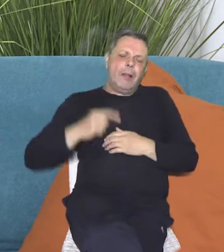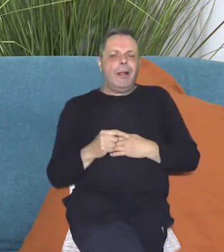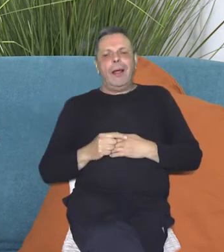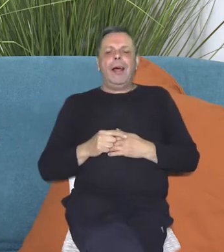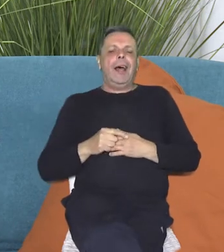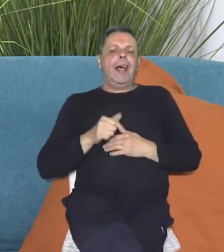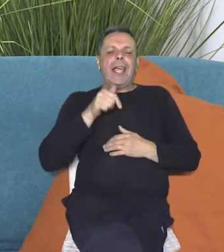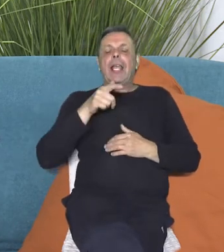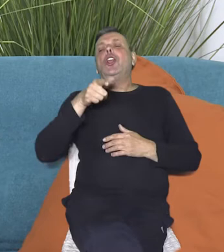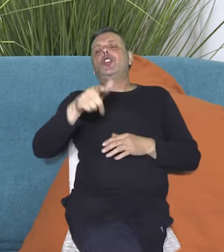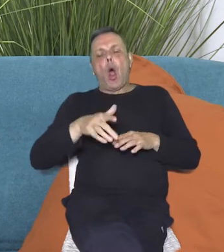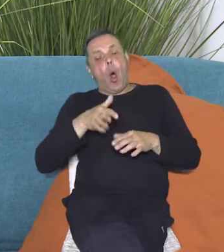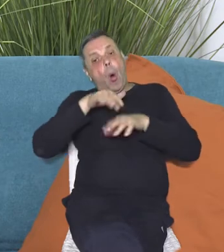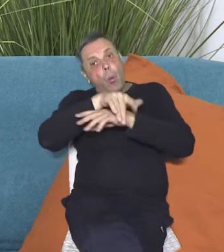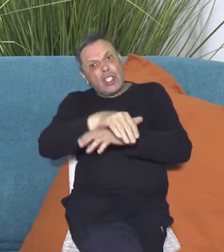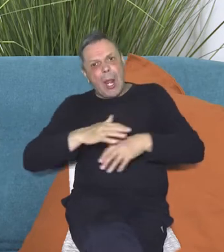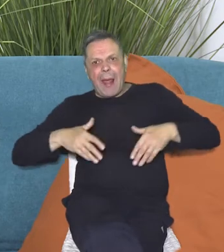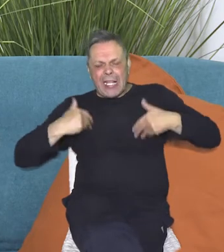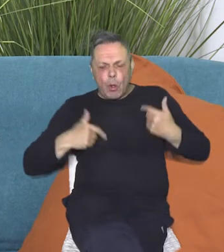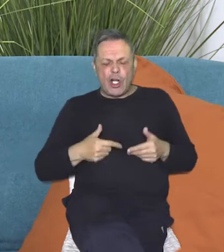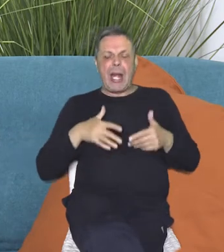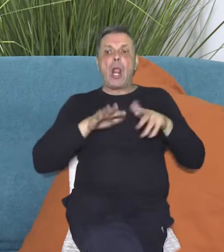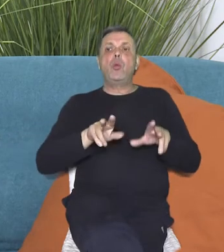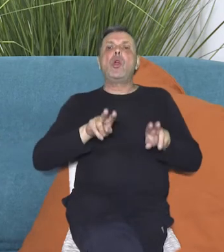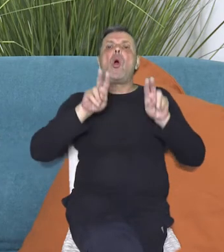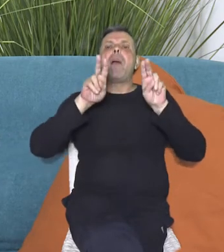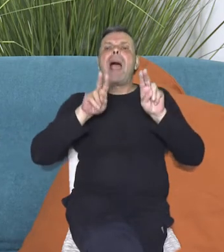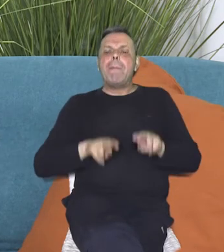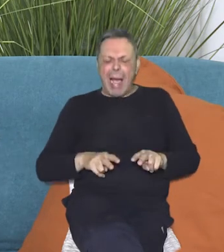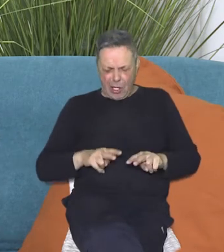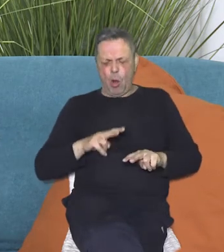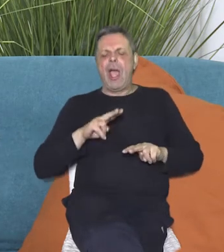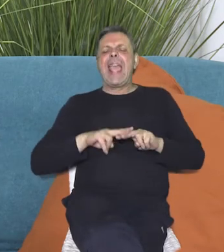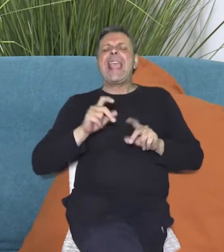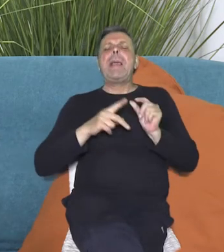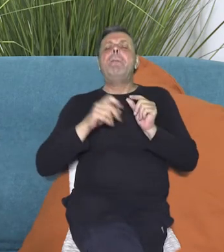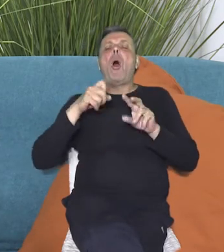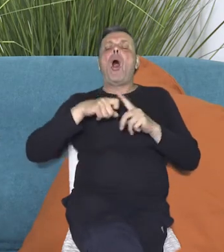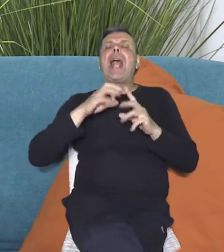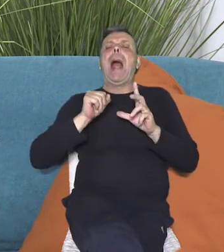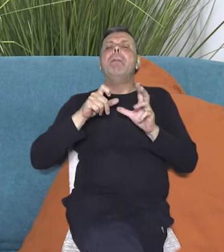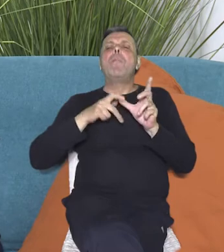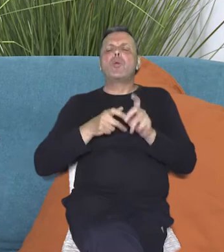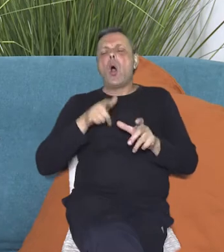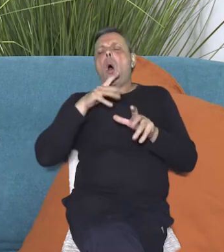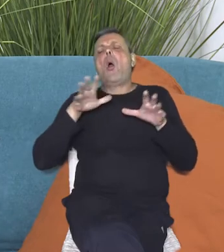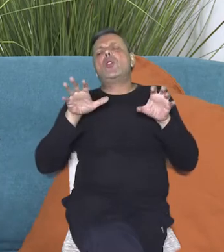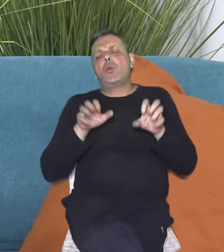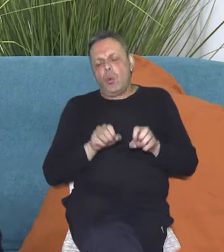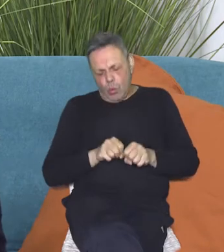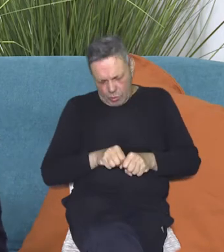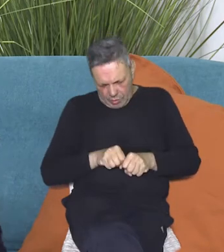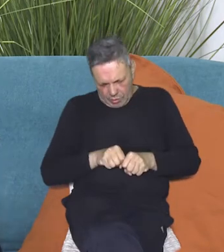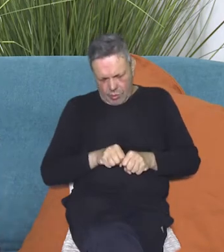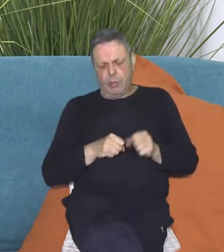Znači, i za raspoloženje, znači ljudi koji imaju manjak tog hipokampusa su uglavnom onda depresivni i ne